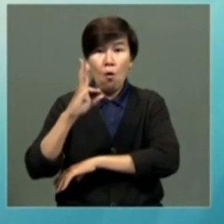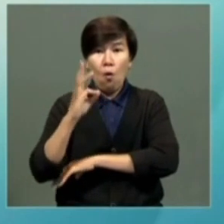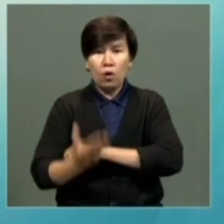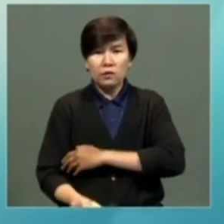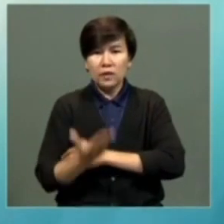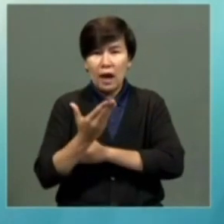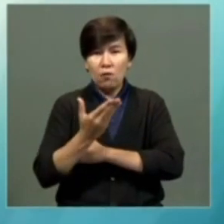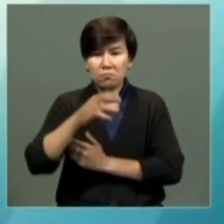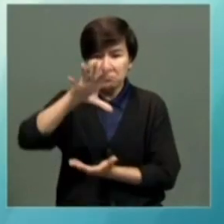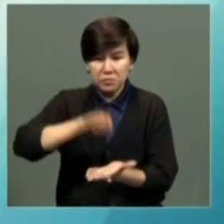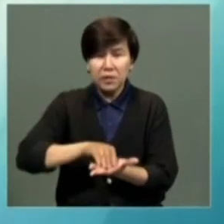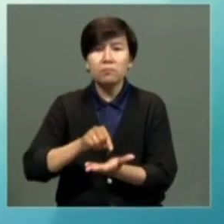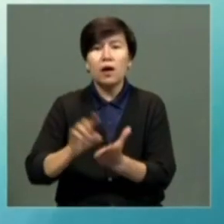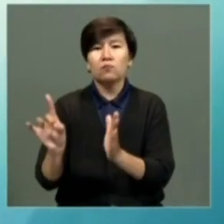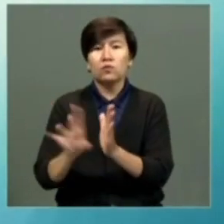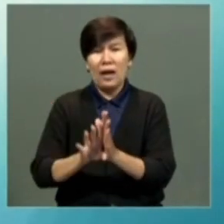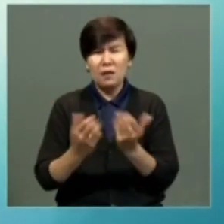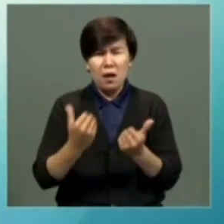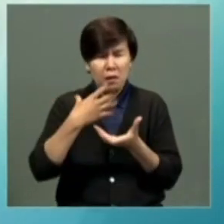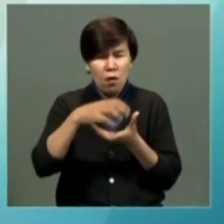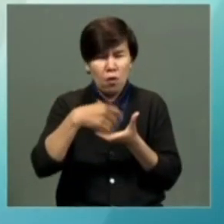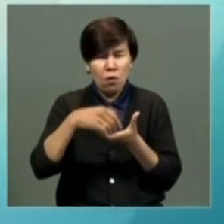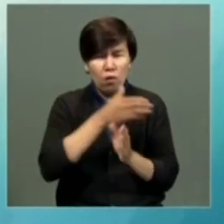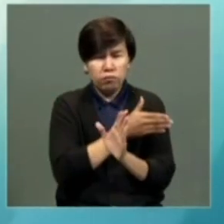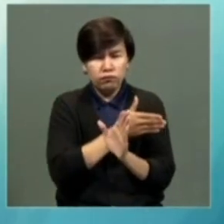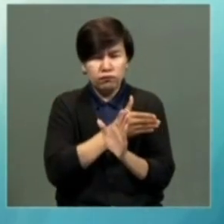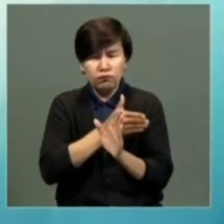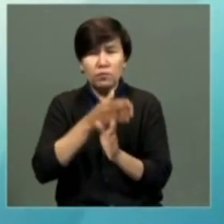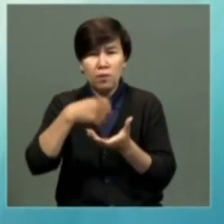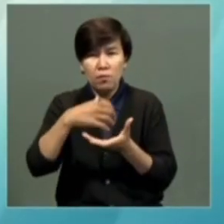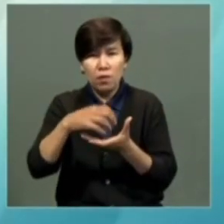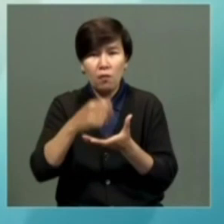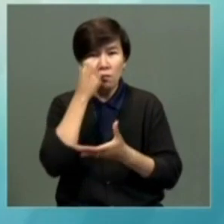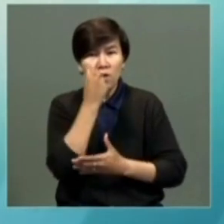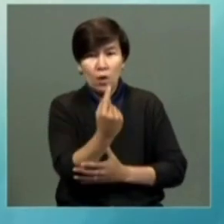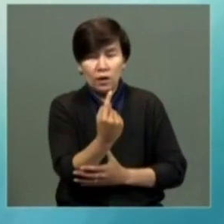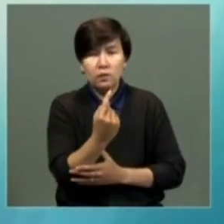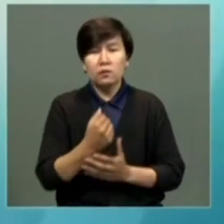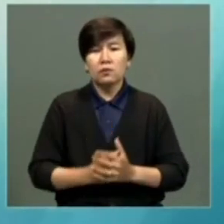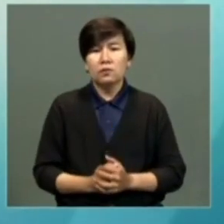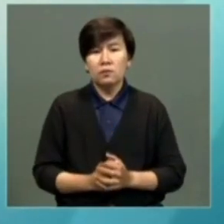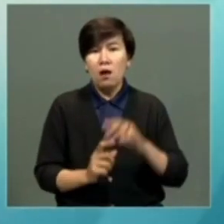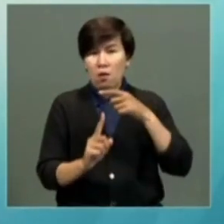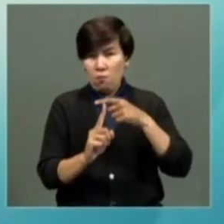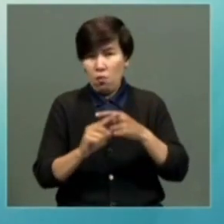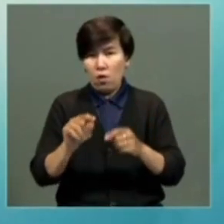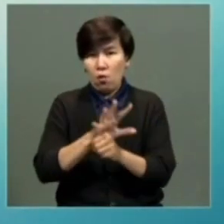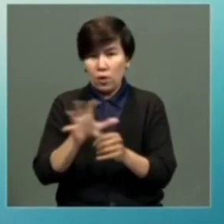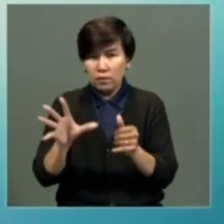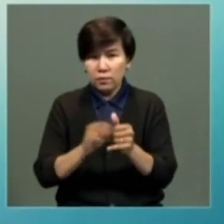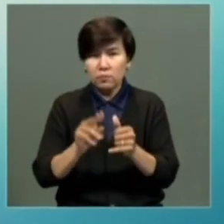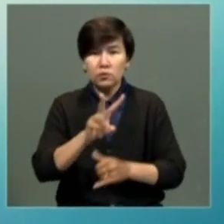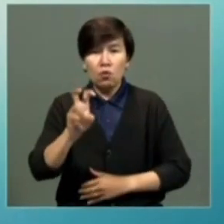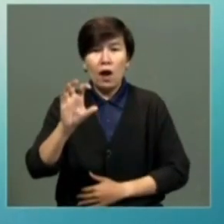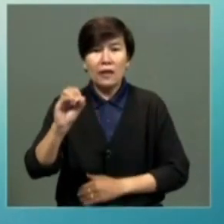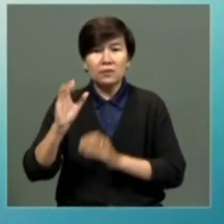ที่จะอัปเดตสถานการณ์ให้ได้มากที่สุดเท่าที่จะมากได้นะครับรวมตัวเลขขึ้นมาเป็น250ในวันนี้ยัง